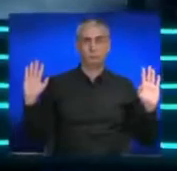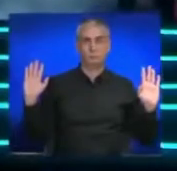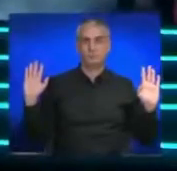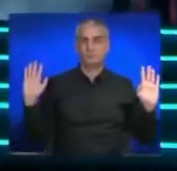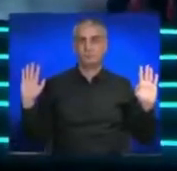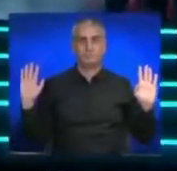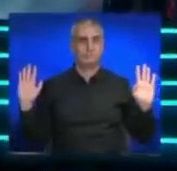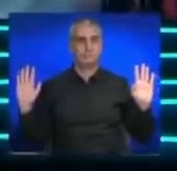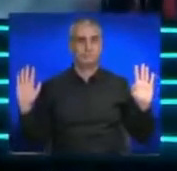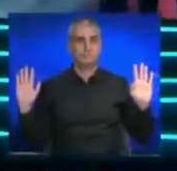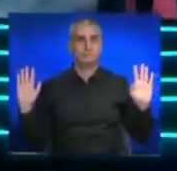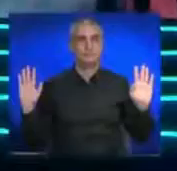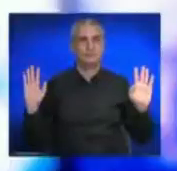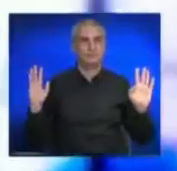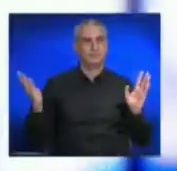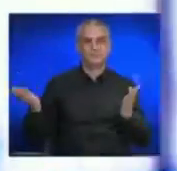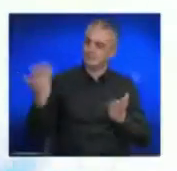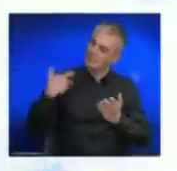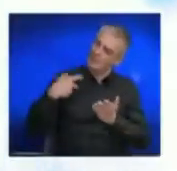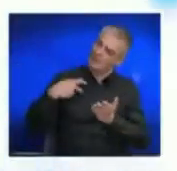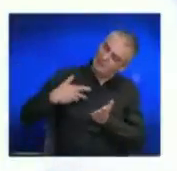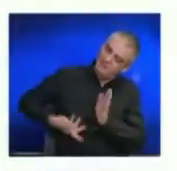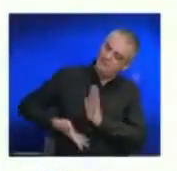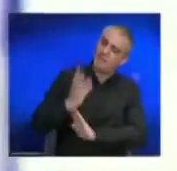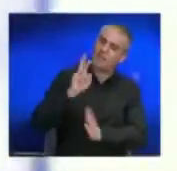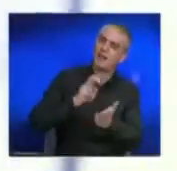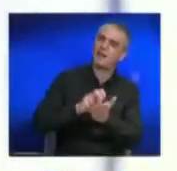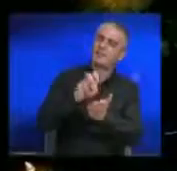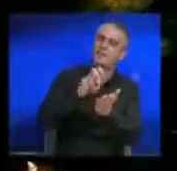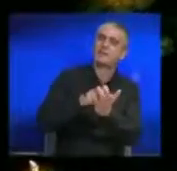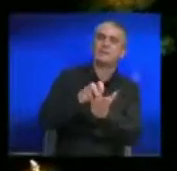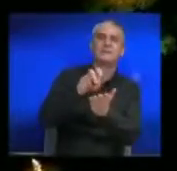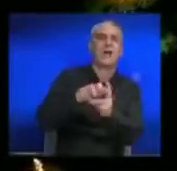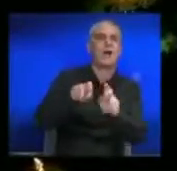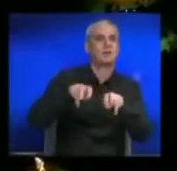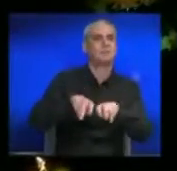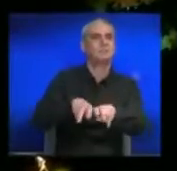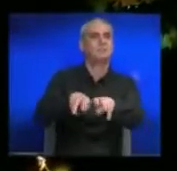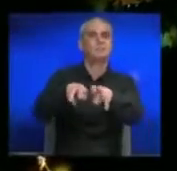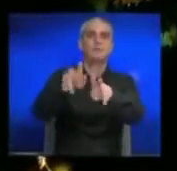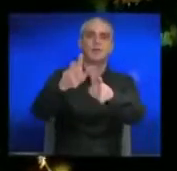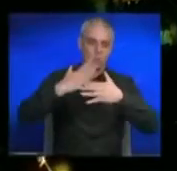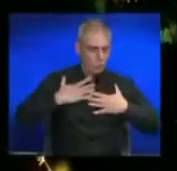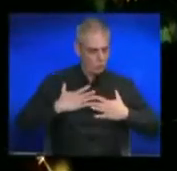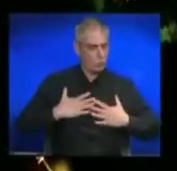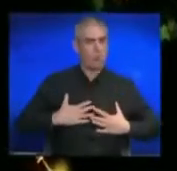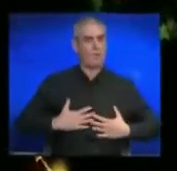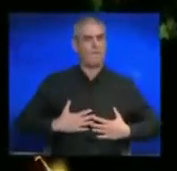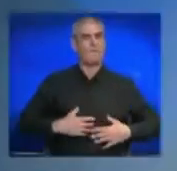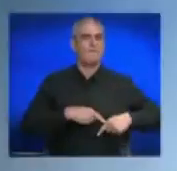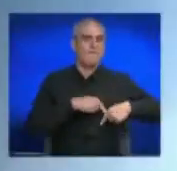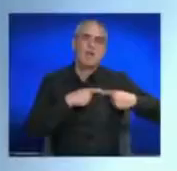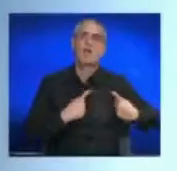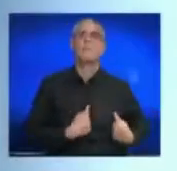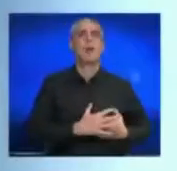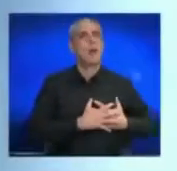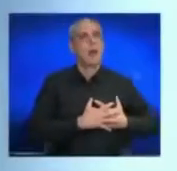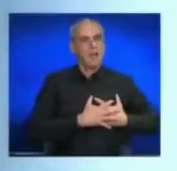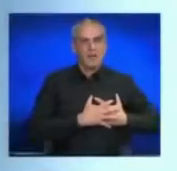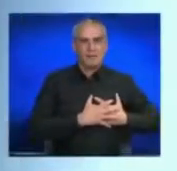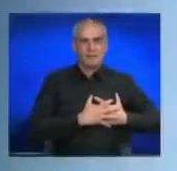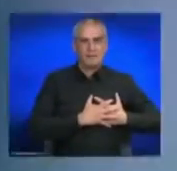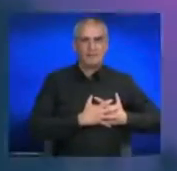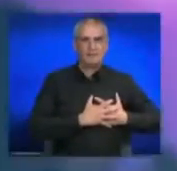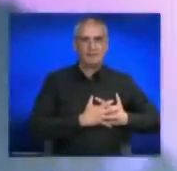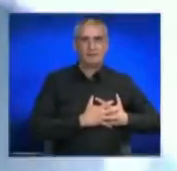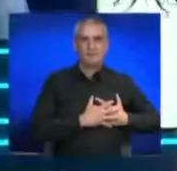מספיקות, מיליארד וניצד מפה, גם בגוף גם